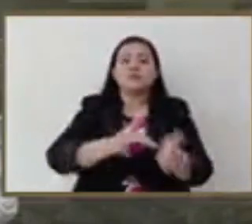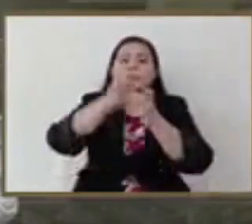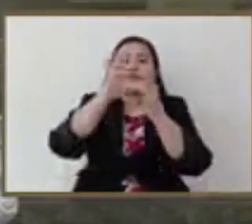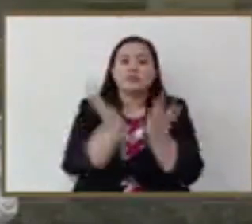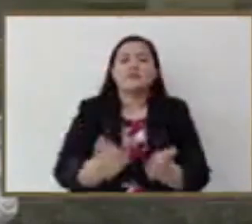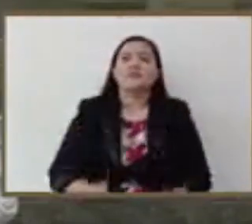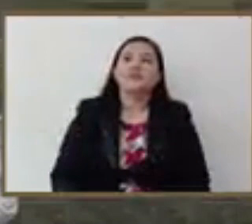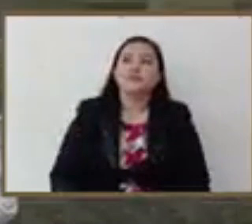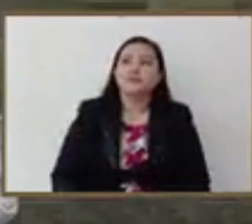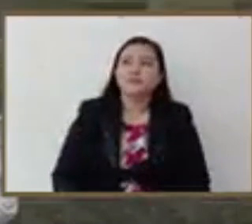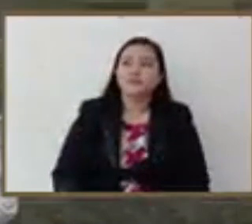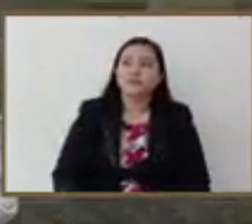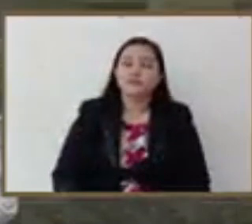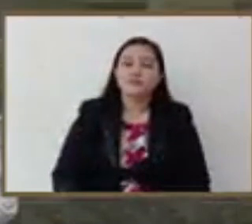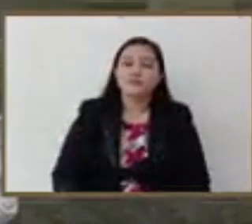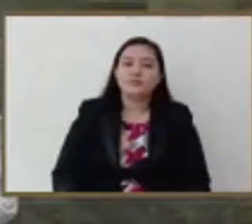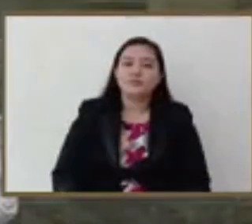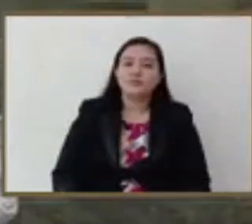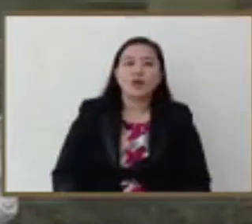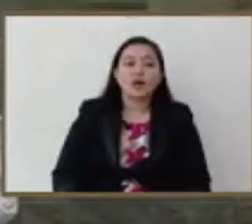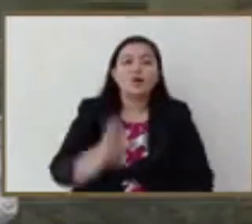should be under the education of the Bible.